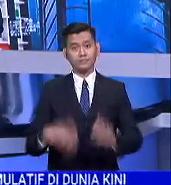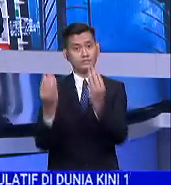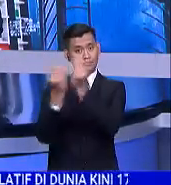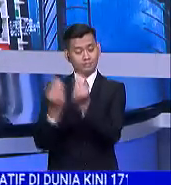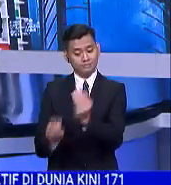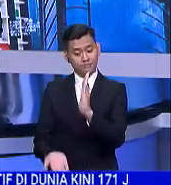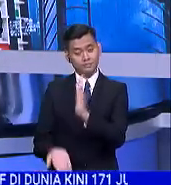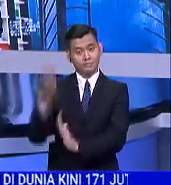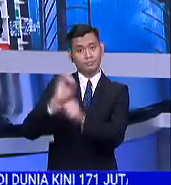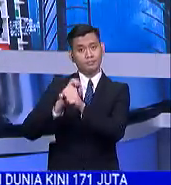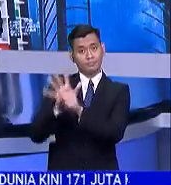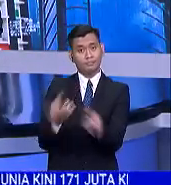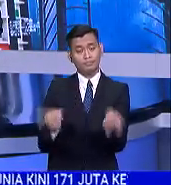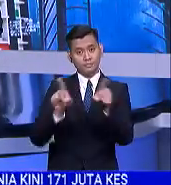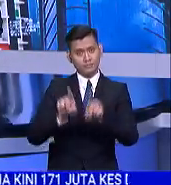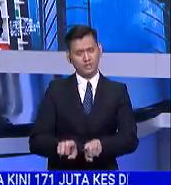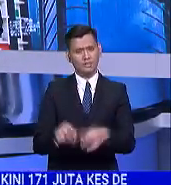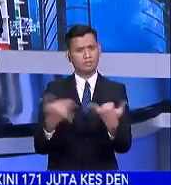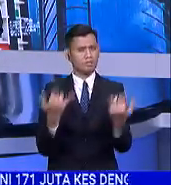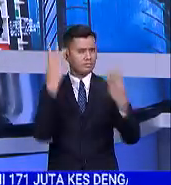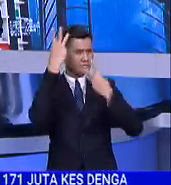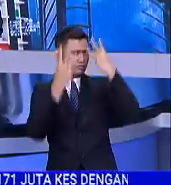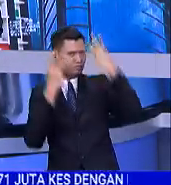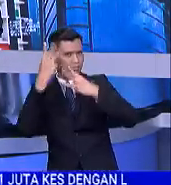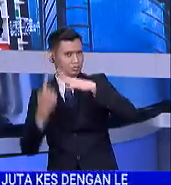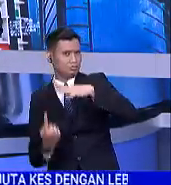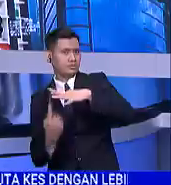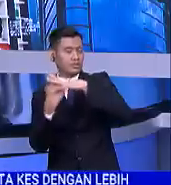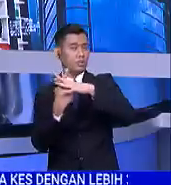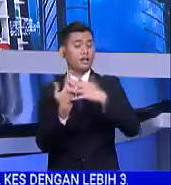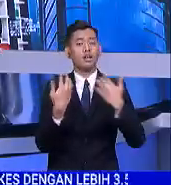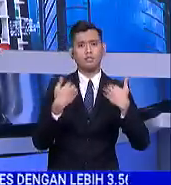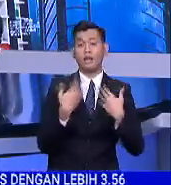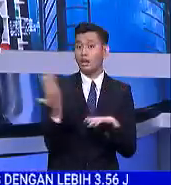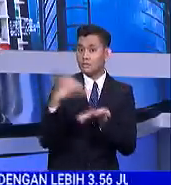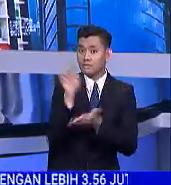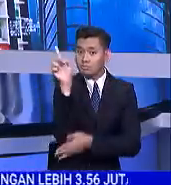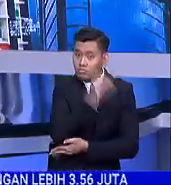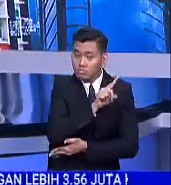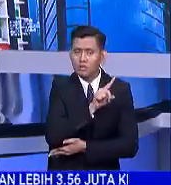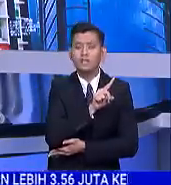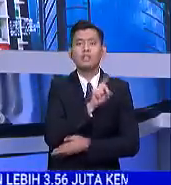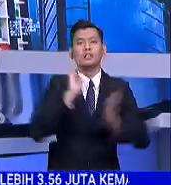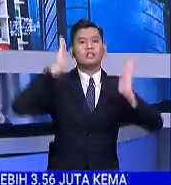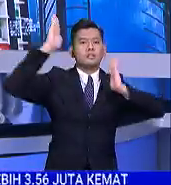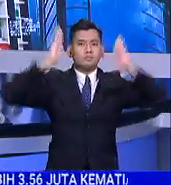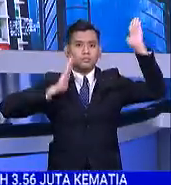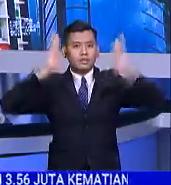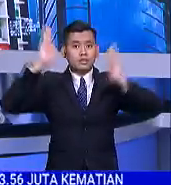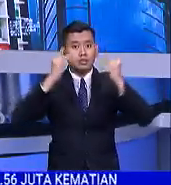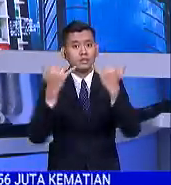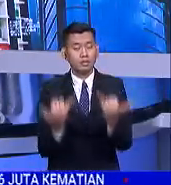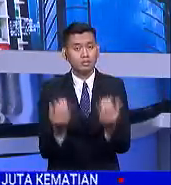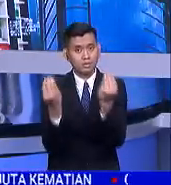Peningkatan kes COVID-19 yang terus membimbangkan malah lebih tragis lagi apabila negara pernah mencatat